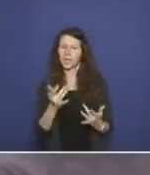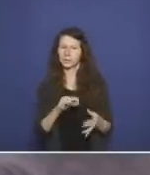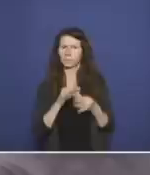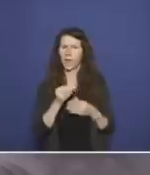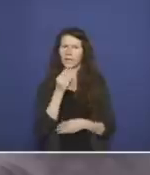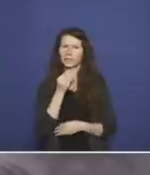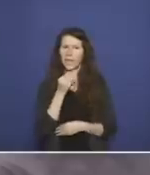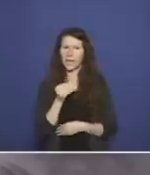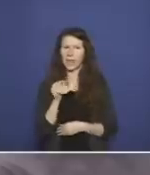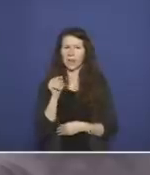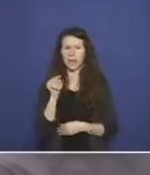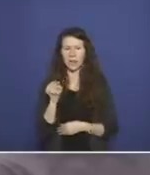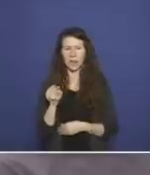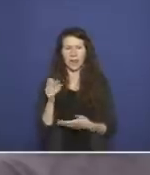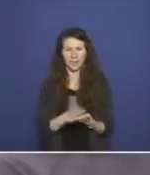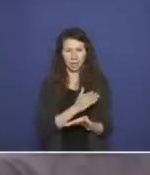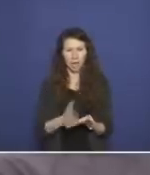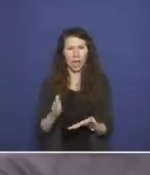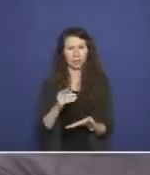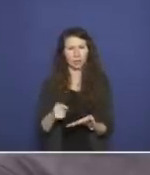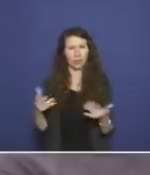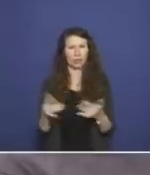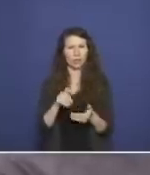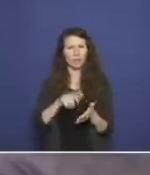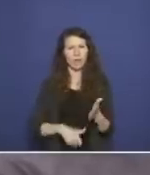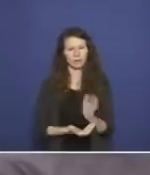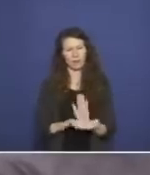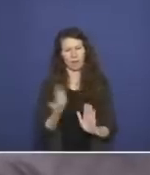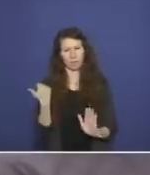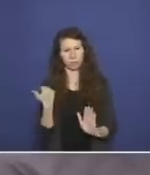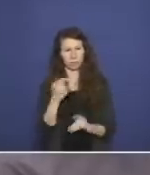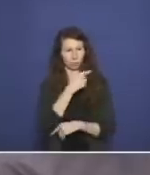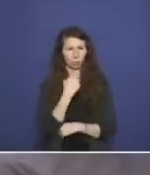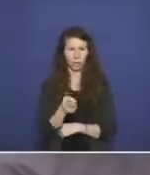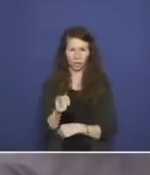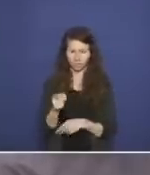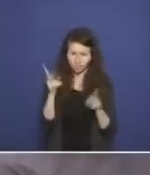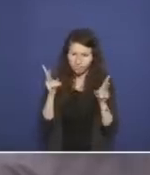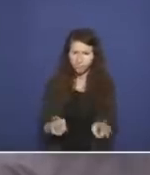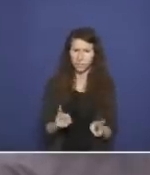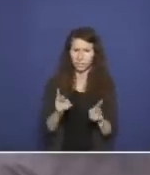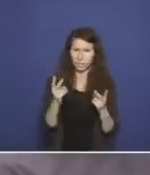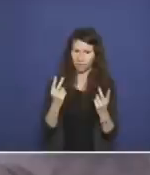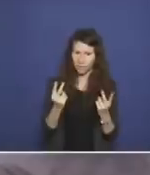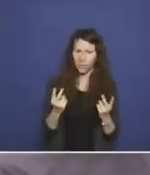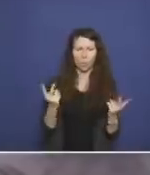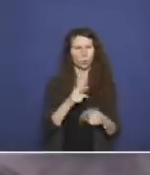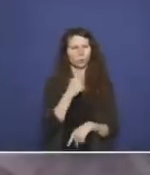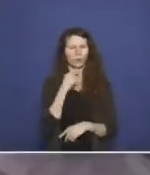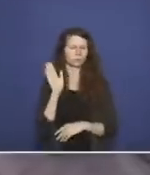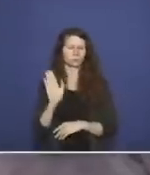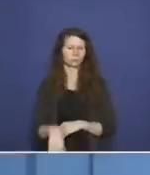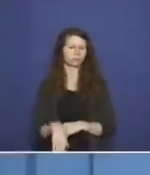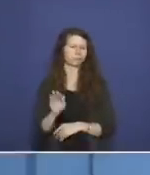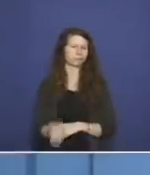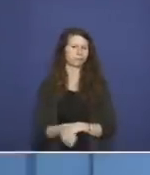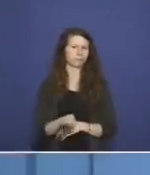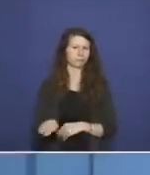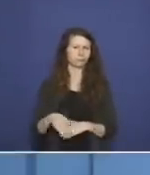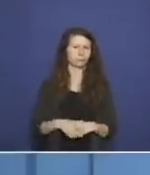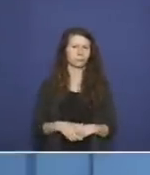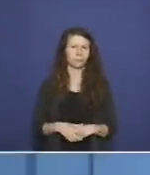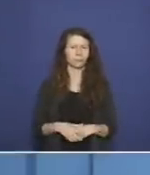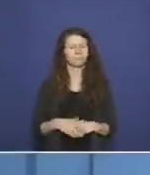zur Abschaffung des grünen Passes geführt werden? Halten Sie die für substanziell oder halten Sie die für nicht substanziell? Danke. Also